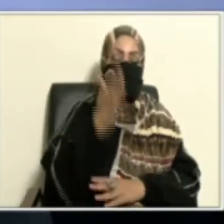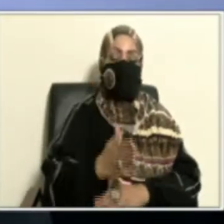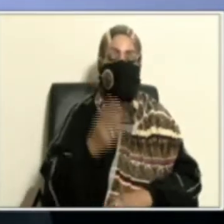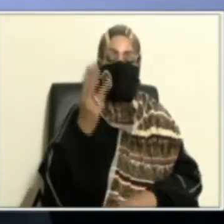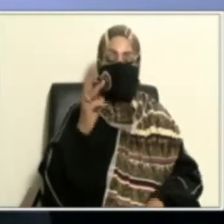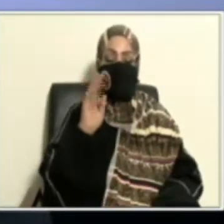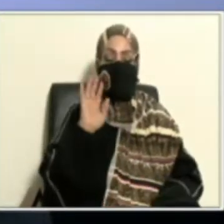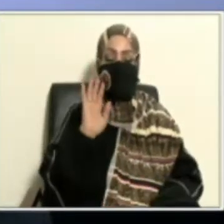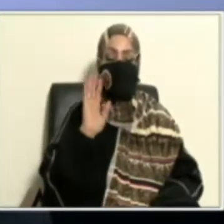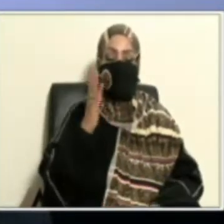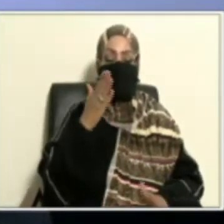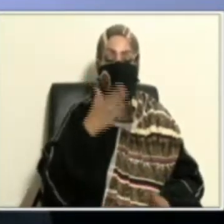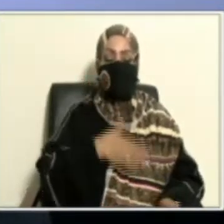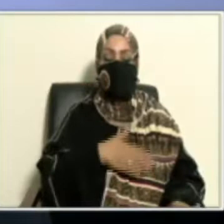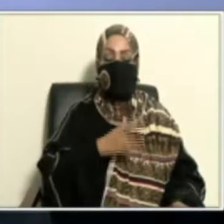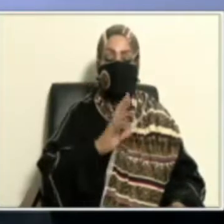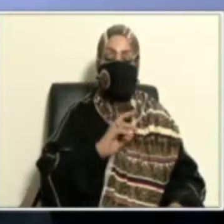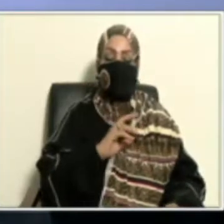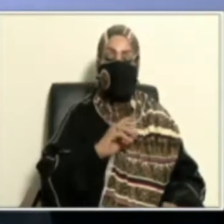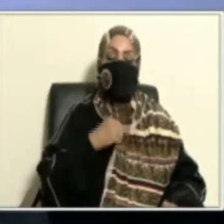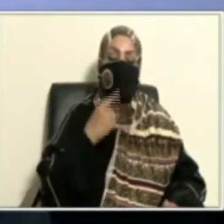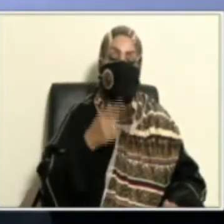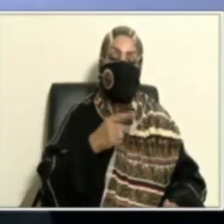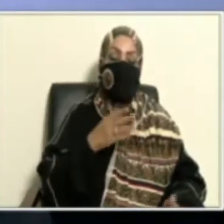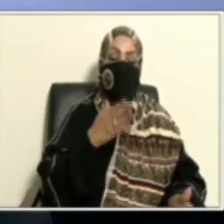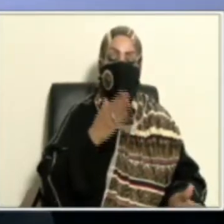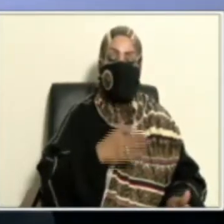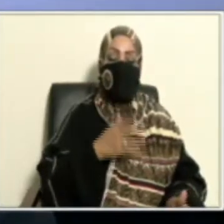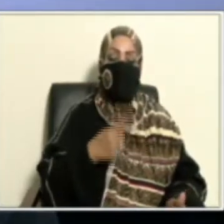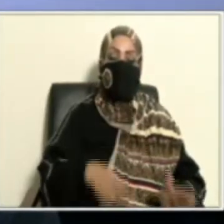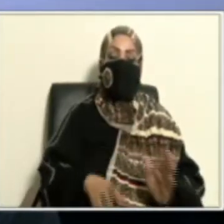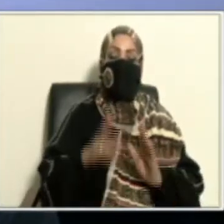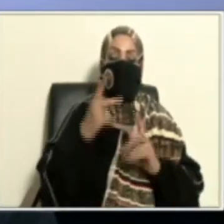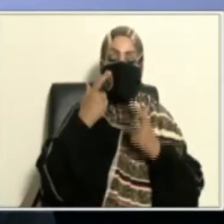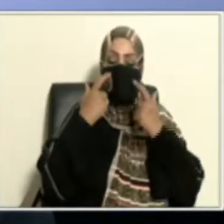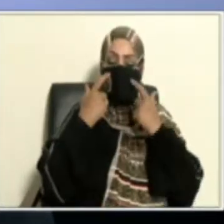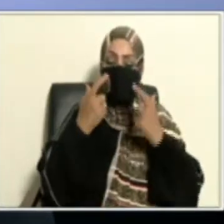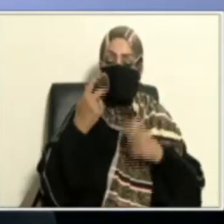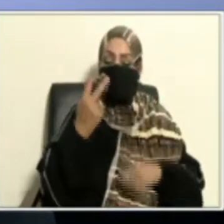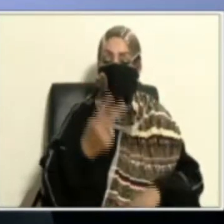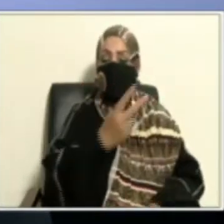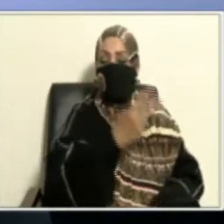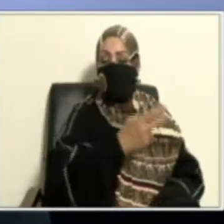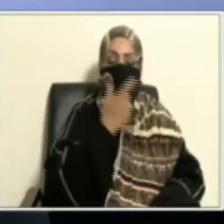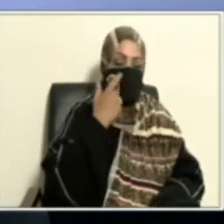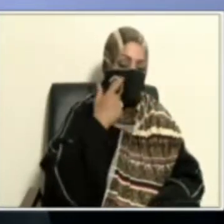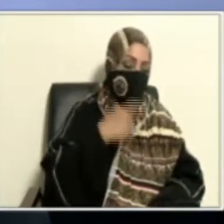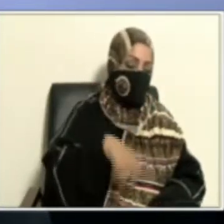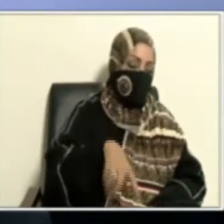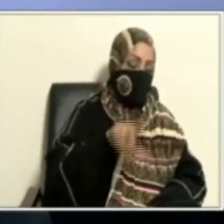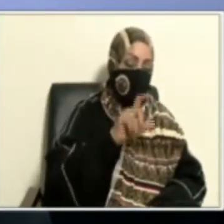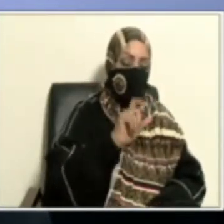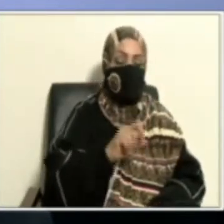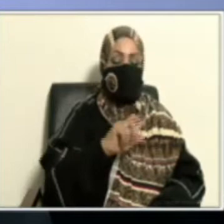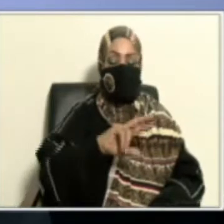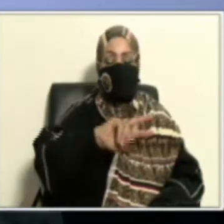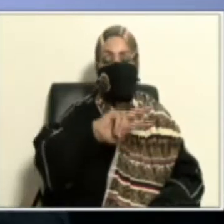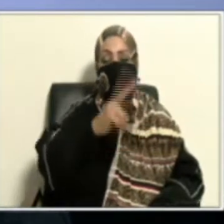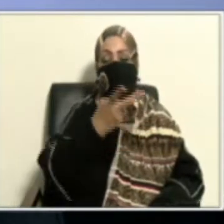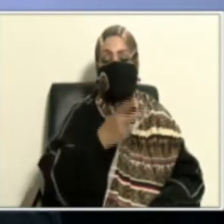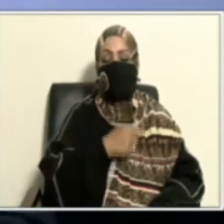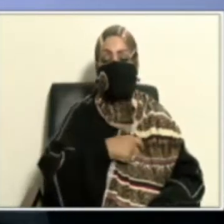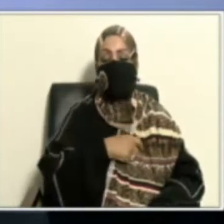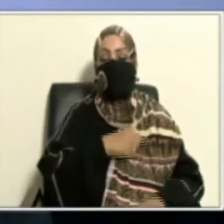أمر آخر أيضا، أن هذه السنة مكانها البيت وليس في المسجد. اللي ما